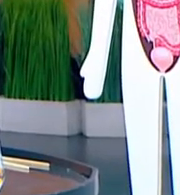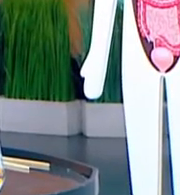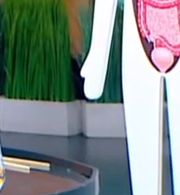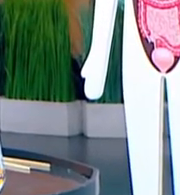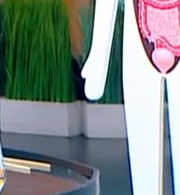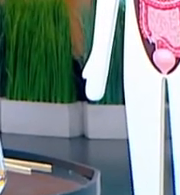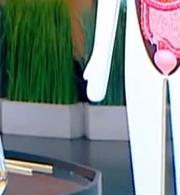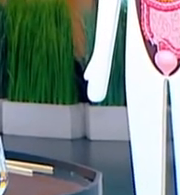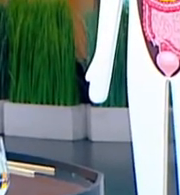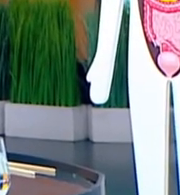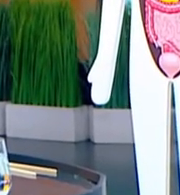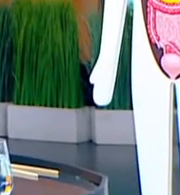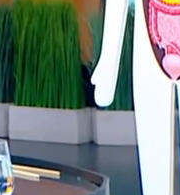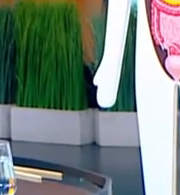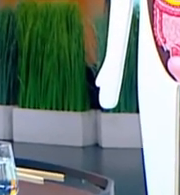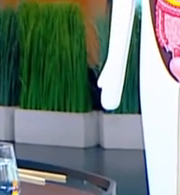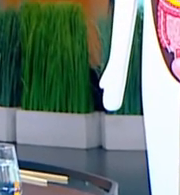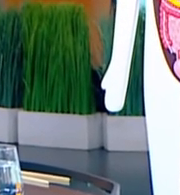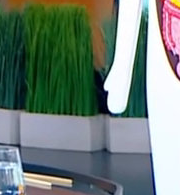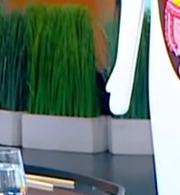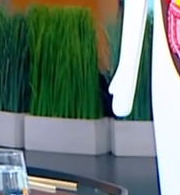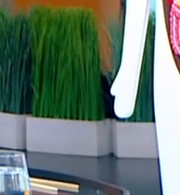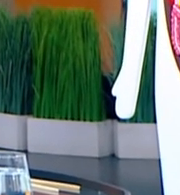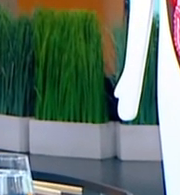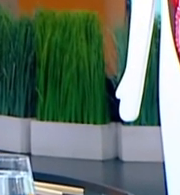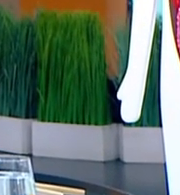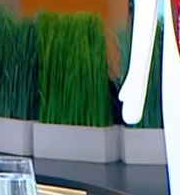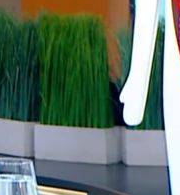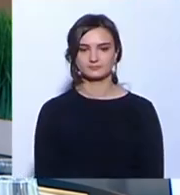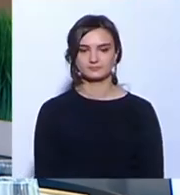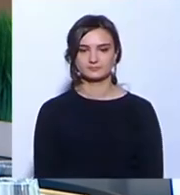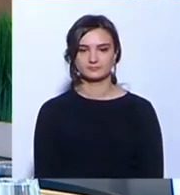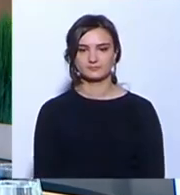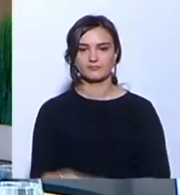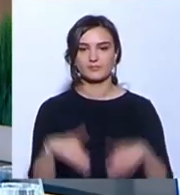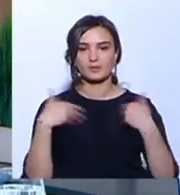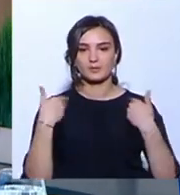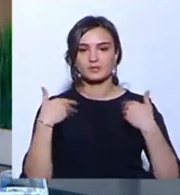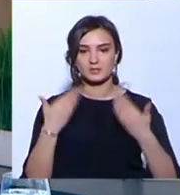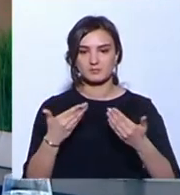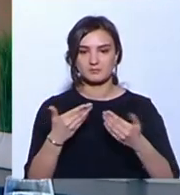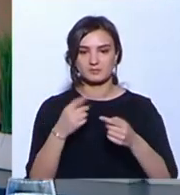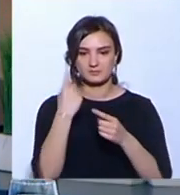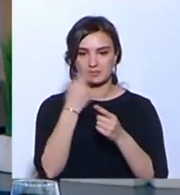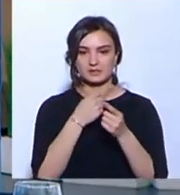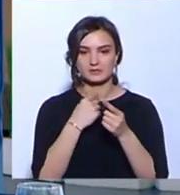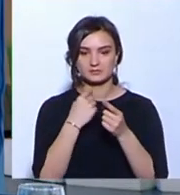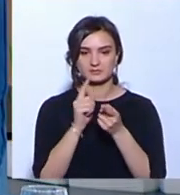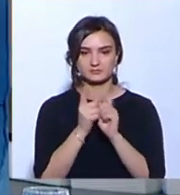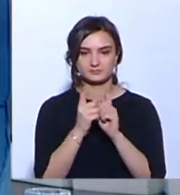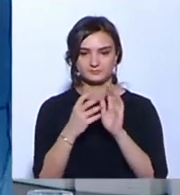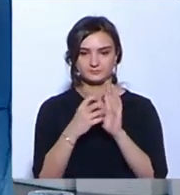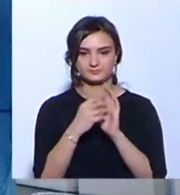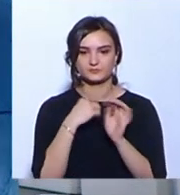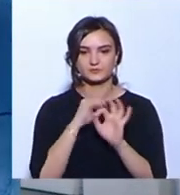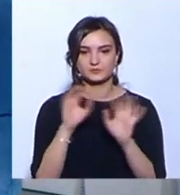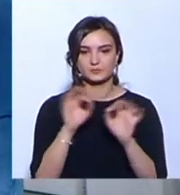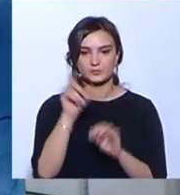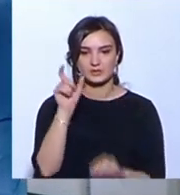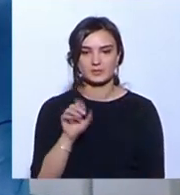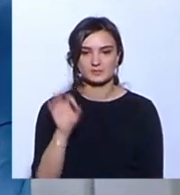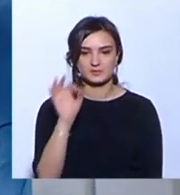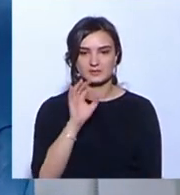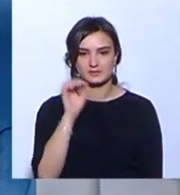დილამ შიტობისა. ეს საქართველოს პირველი არქია, თქვენ უყურებთ გადაცემას პირადი ექიმი მარი მალაზონია სრულდება თარგმანით. ჩვენ საუბრობთ